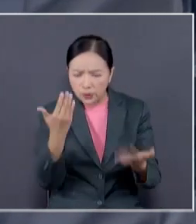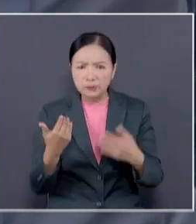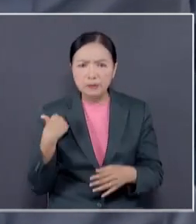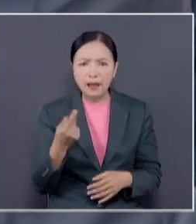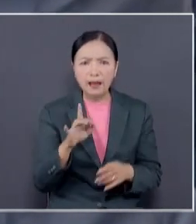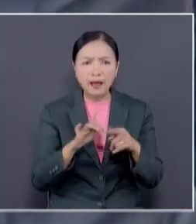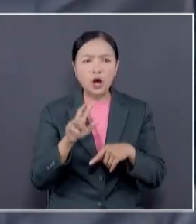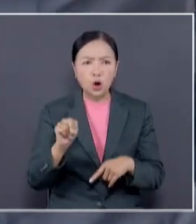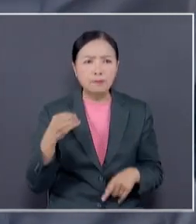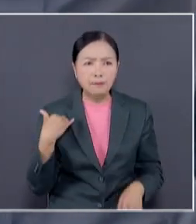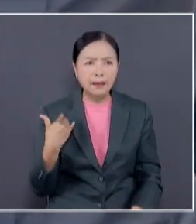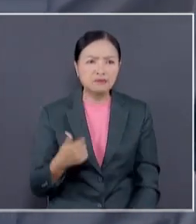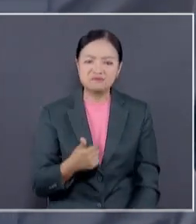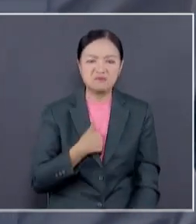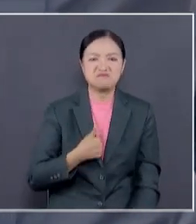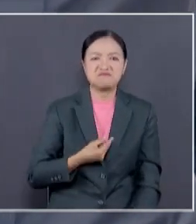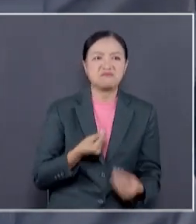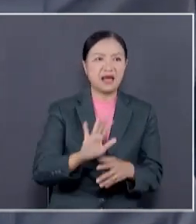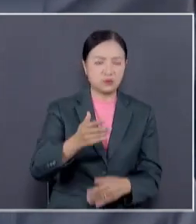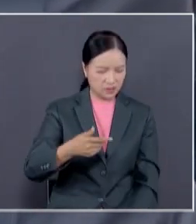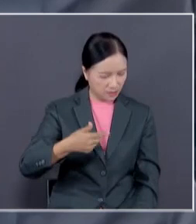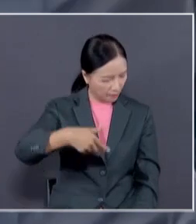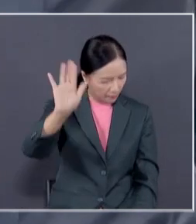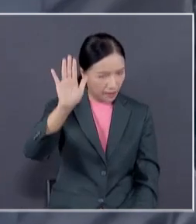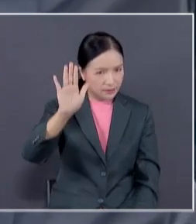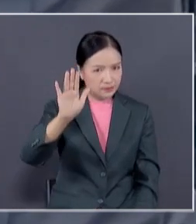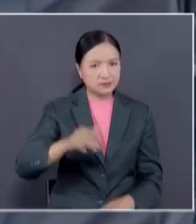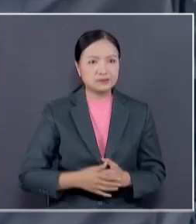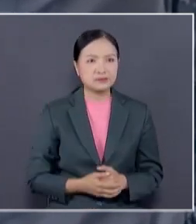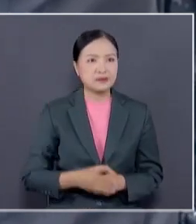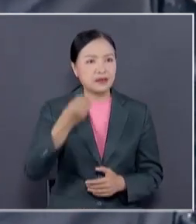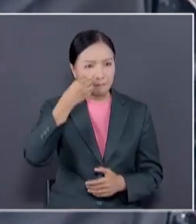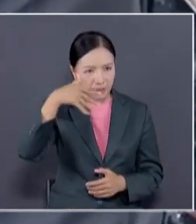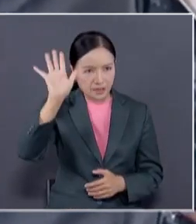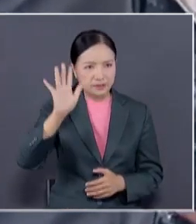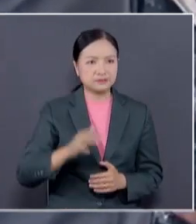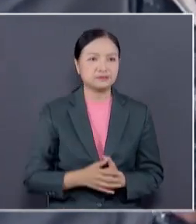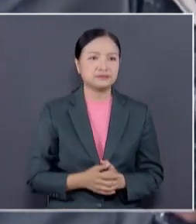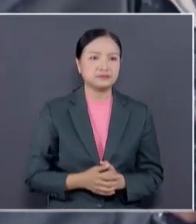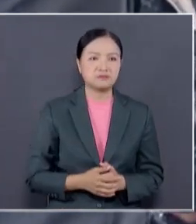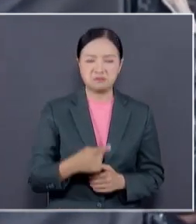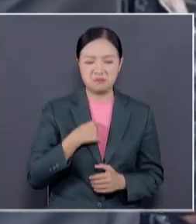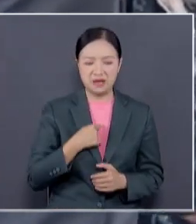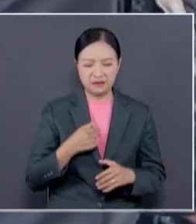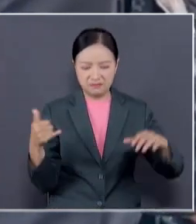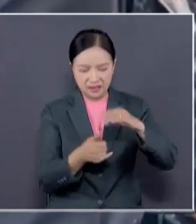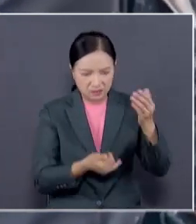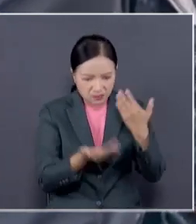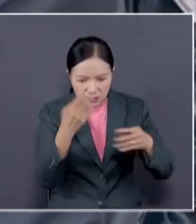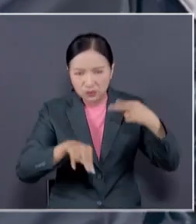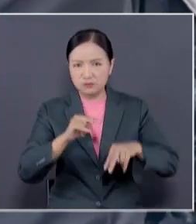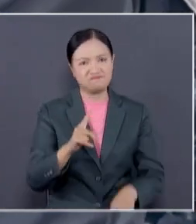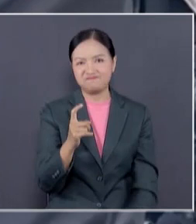่ผมไม่กลับไปเลยไปกลับไปผมไม่จับ